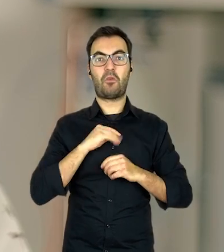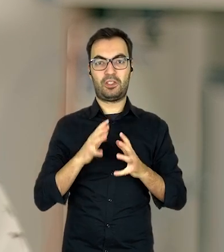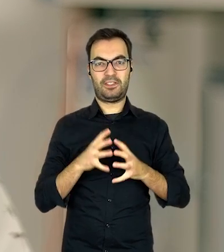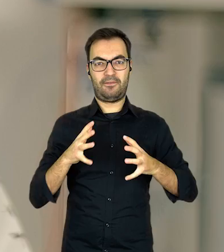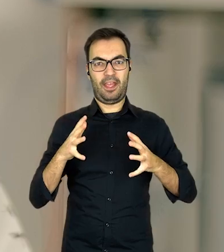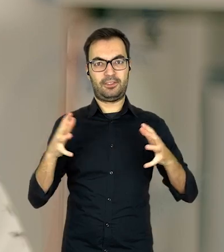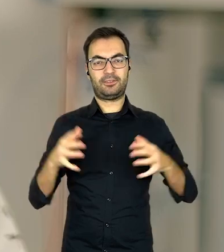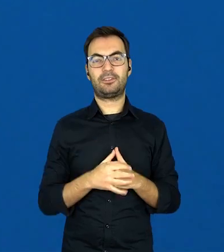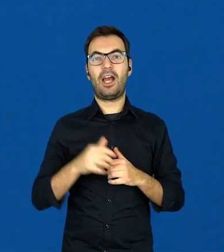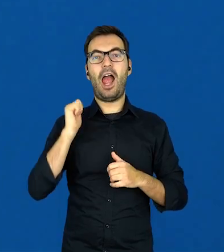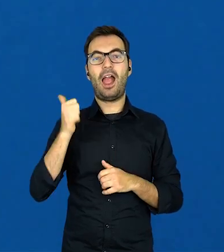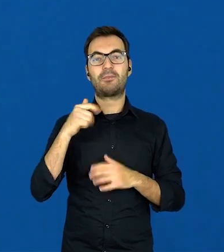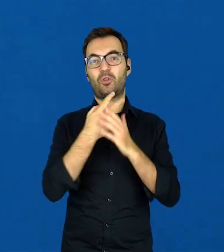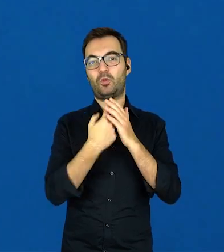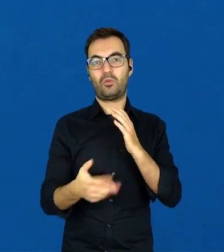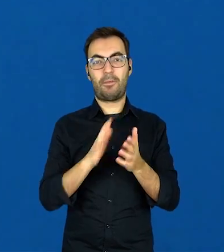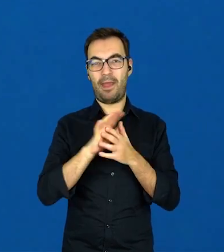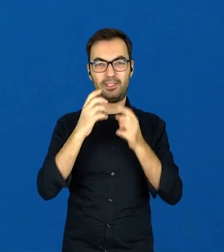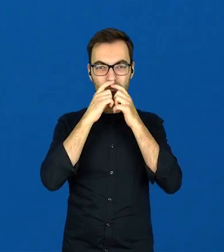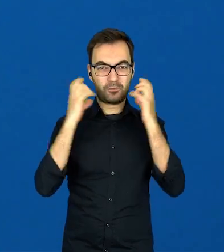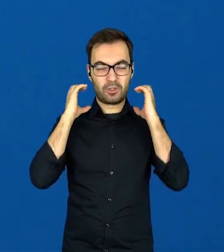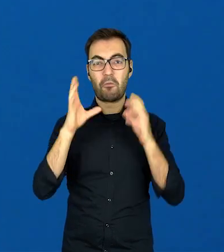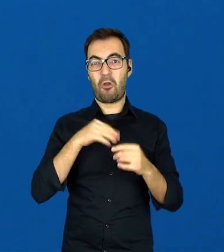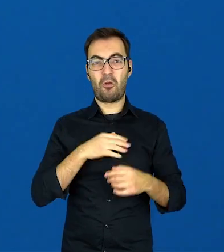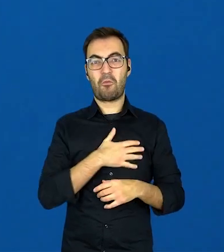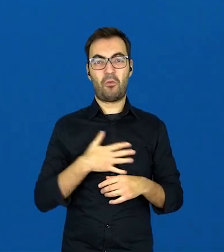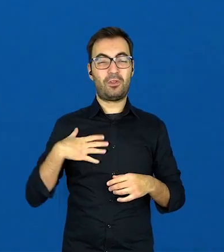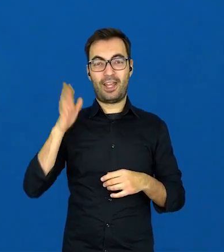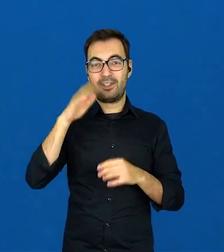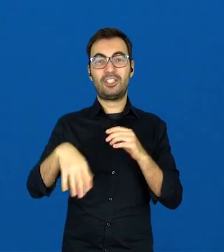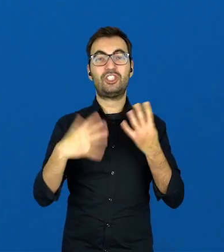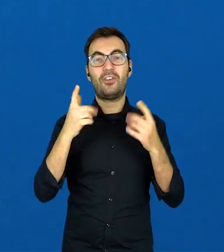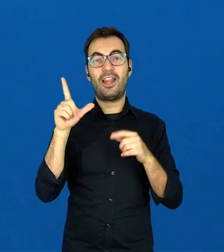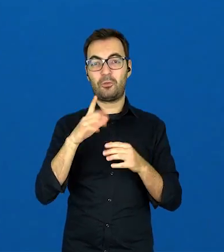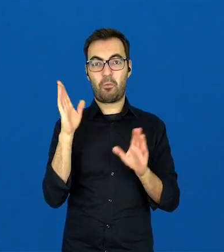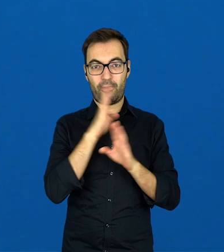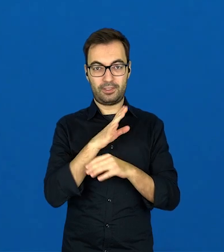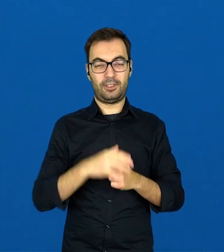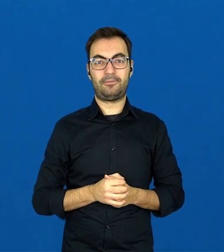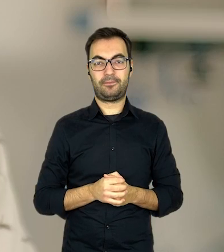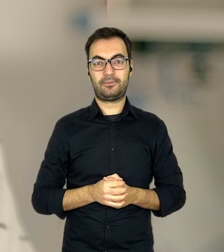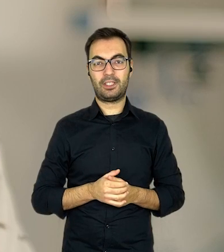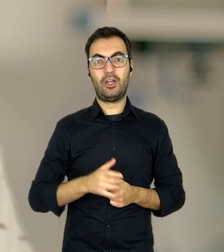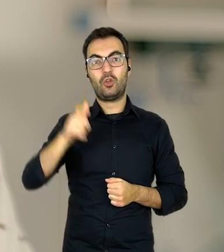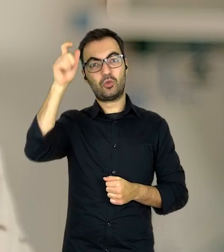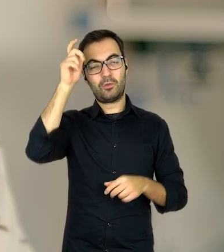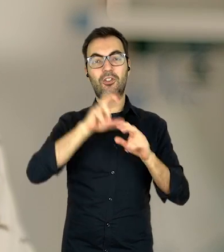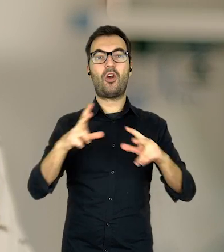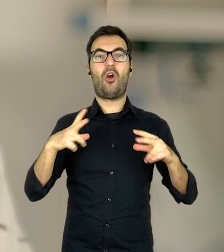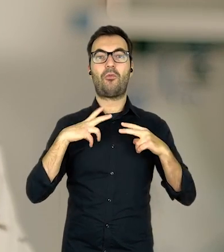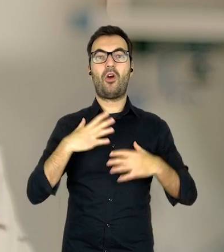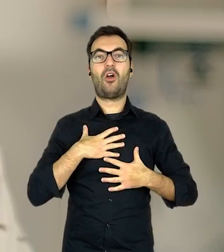może zwiększyć ich pojemność. Specjaliści od nurkowania bez butli mogą pomieścić w płucach nawet 9 litrów powietrza. Człowiek